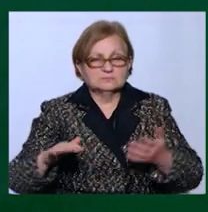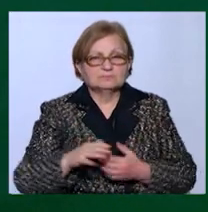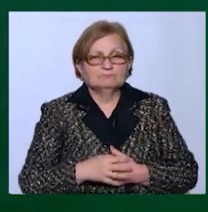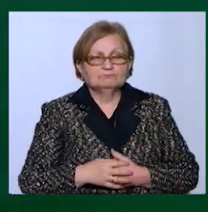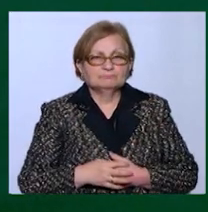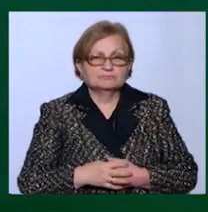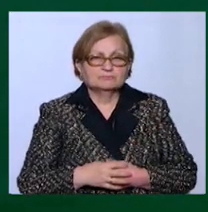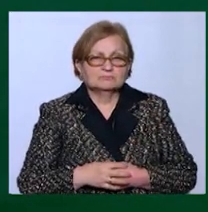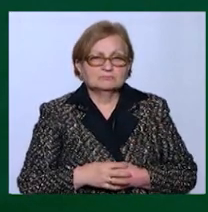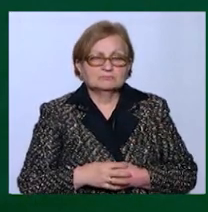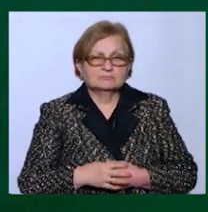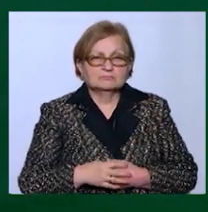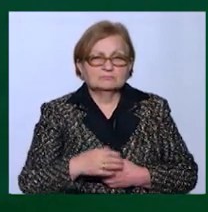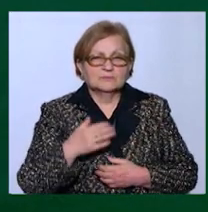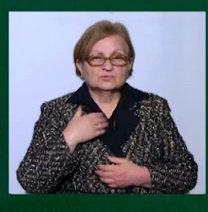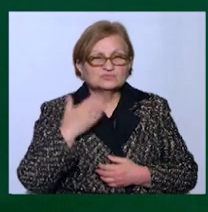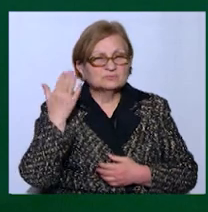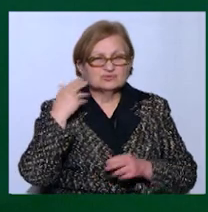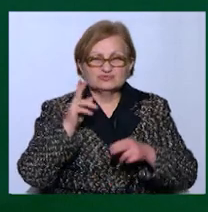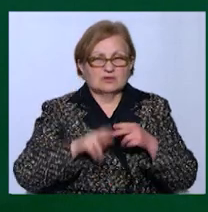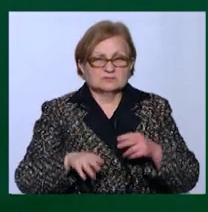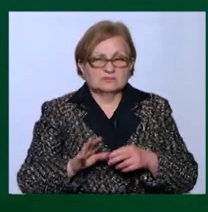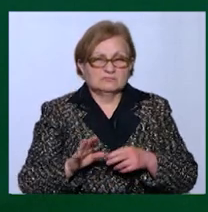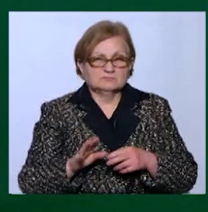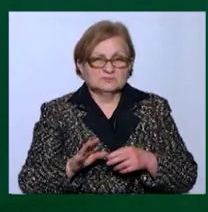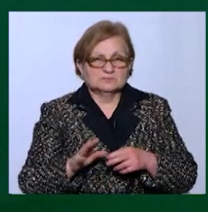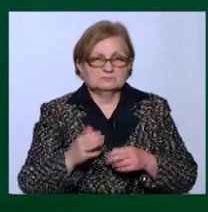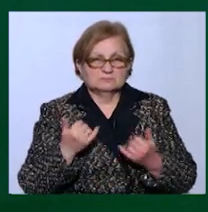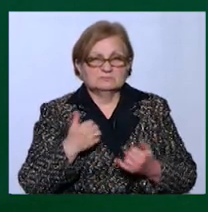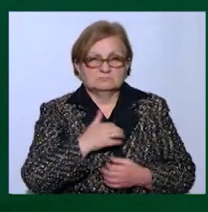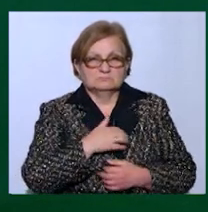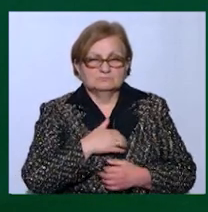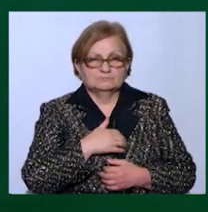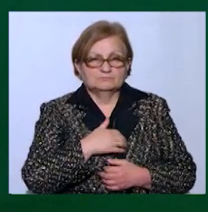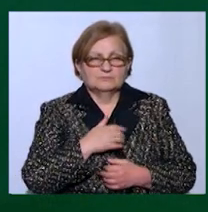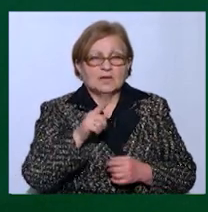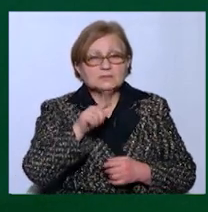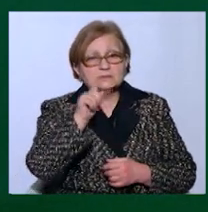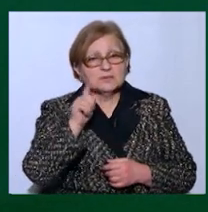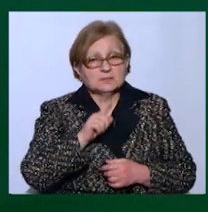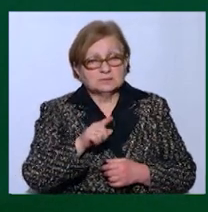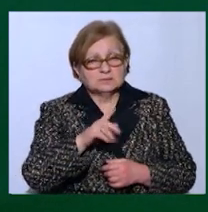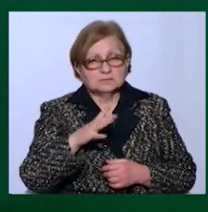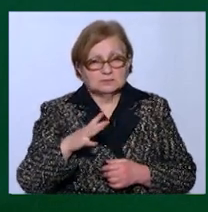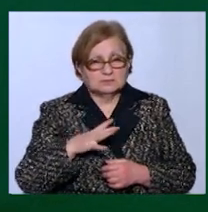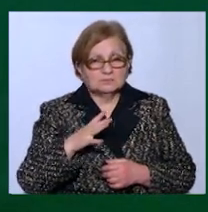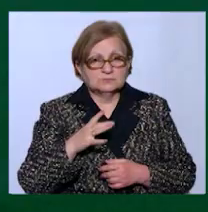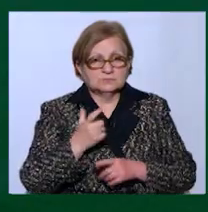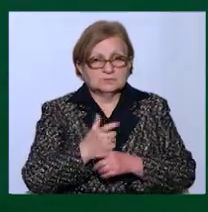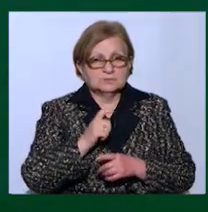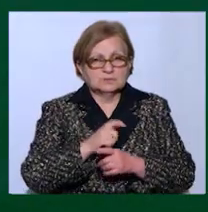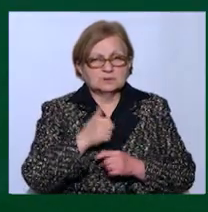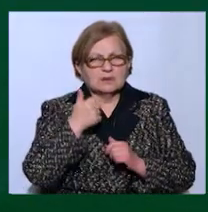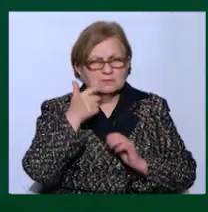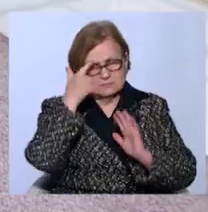აბატიეთ. ჩვენ არ დავამთავრეთ და მე მინდა რომ ეს საკითხი იყოს ძალიან